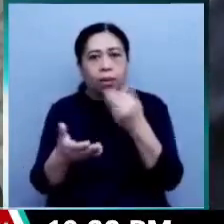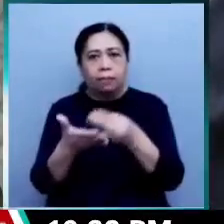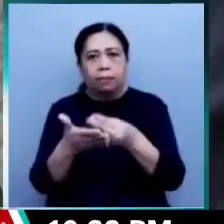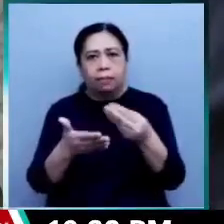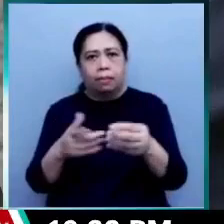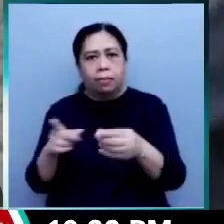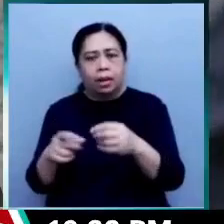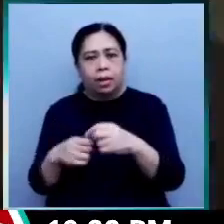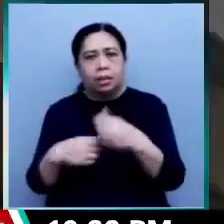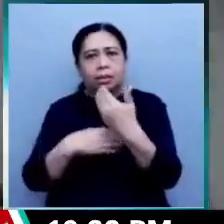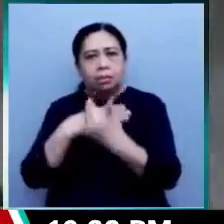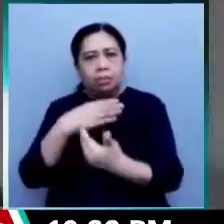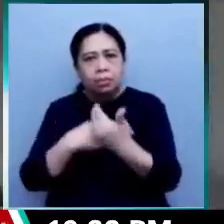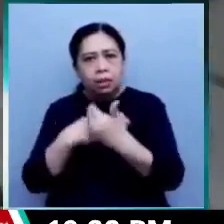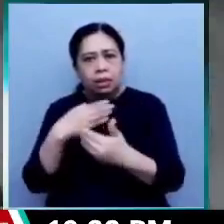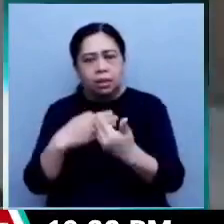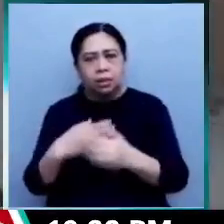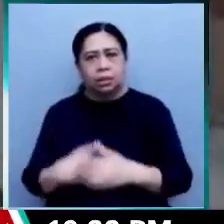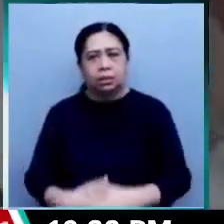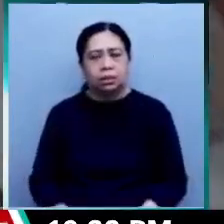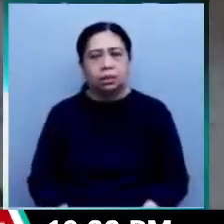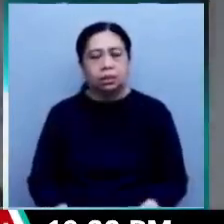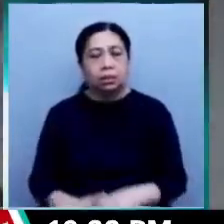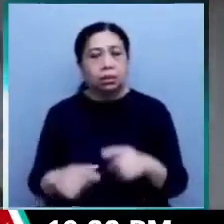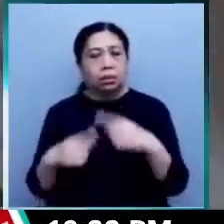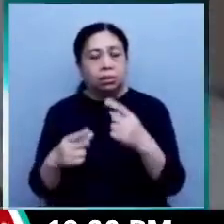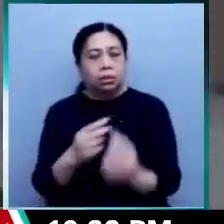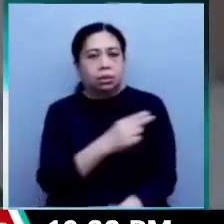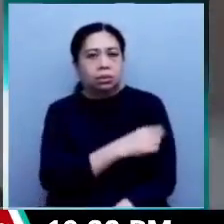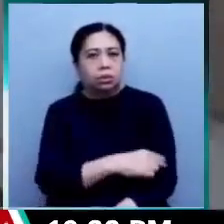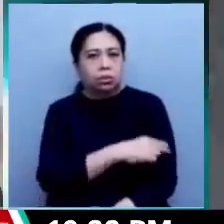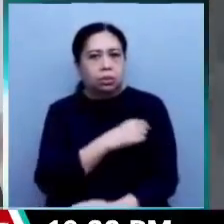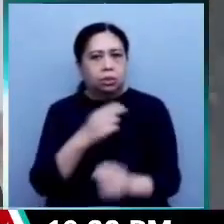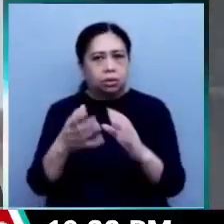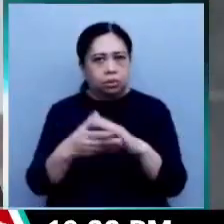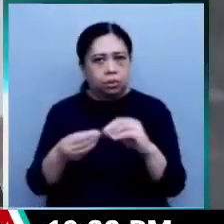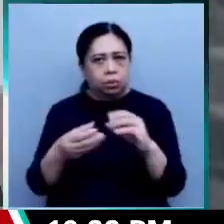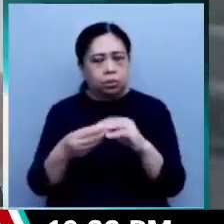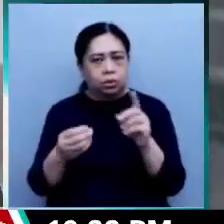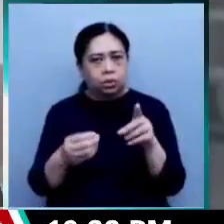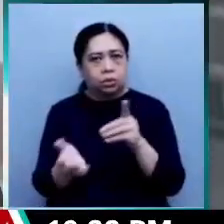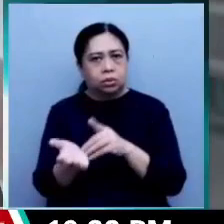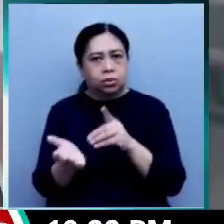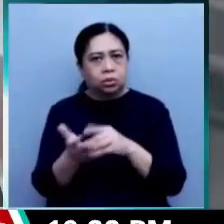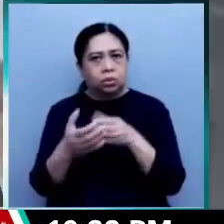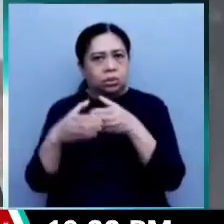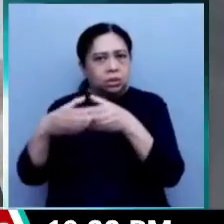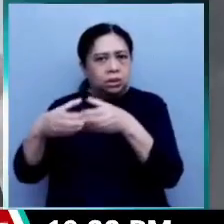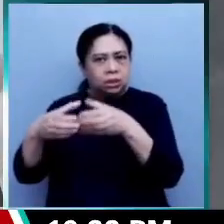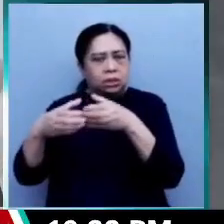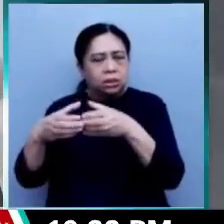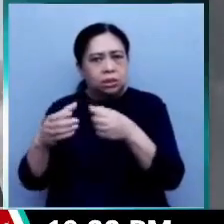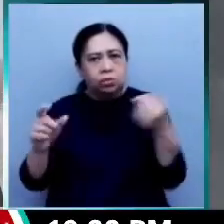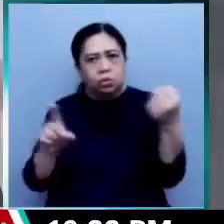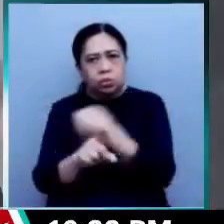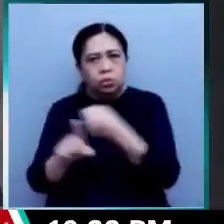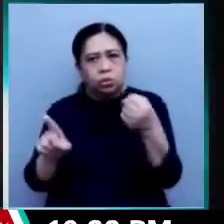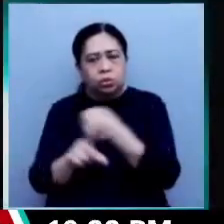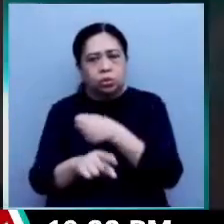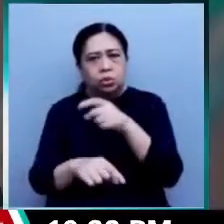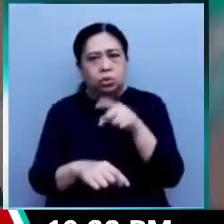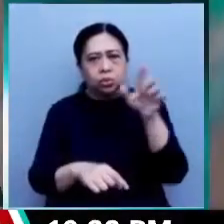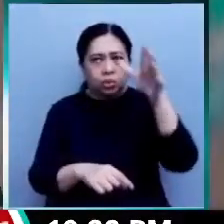tinapay na U Habang nasa ospital naikwento ni cj sa doktor na sinakal siya at pinagsusuntok sa ulo ng sariling